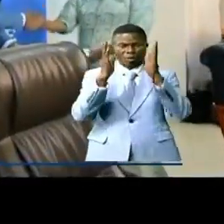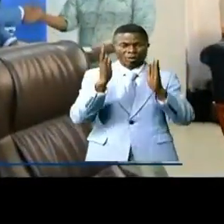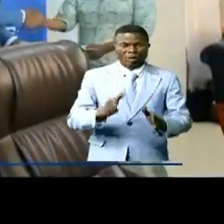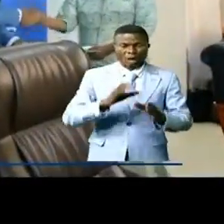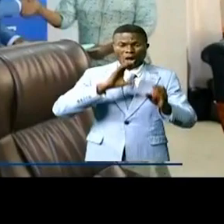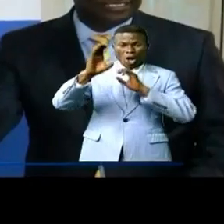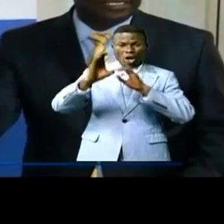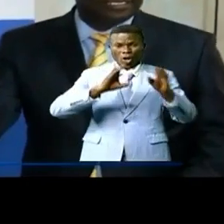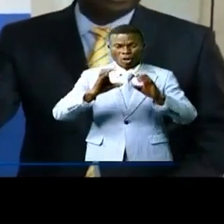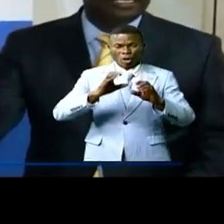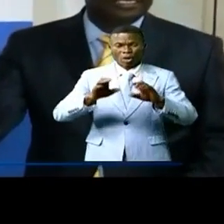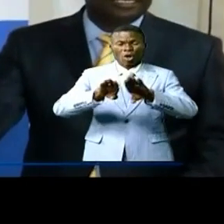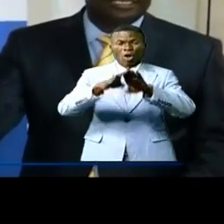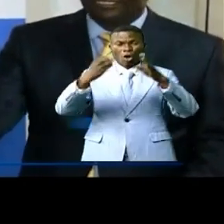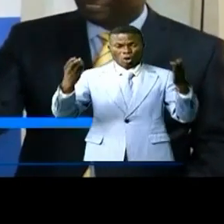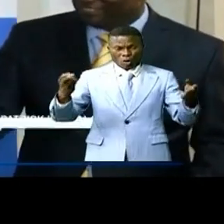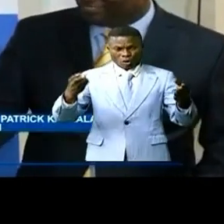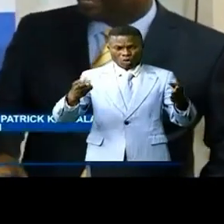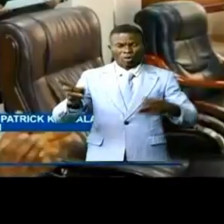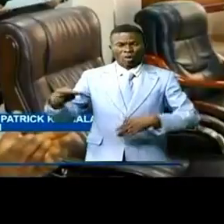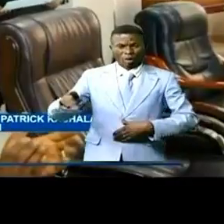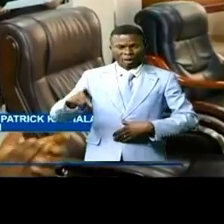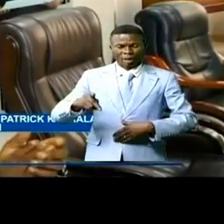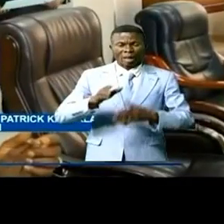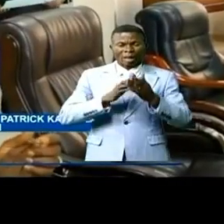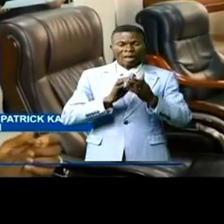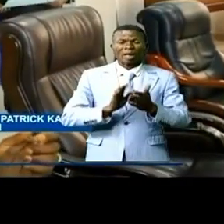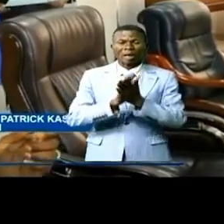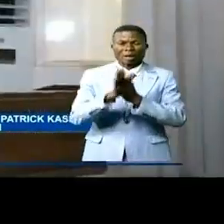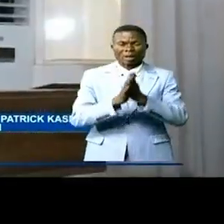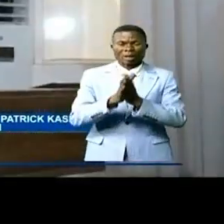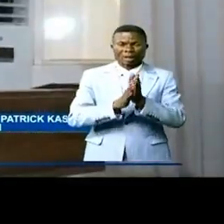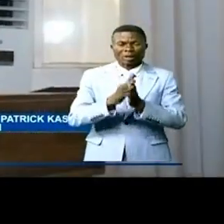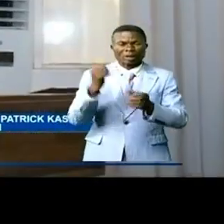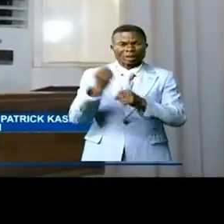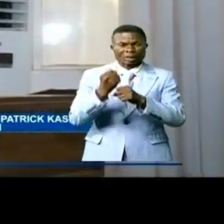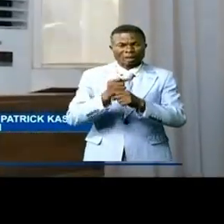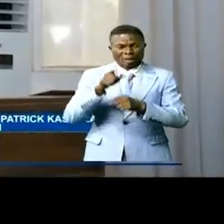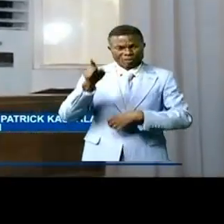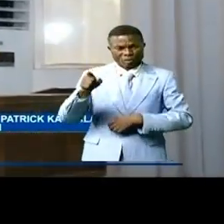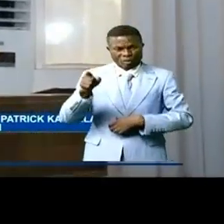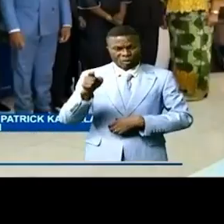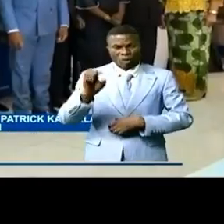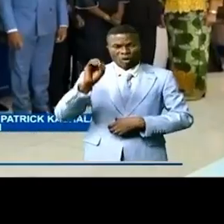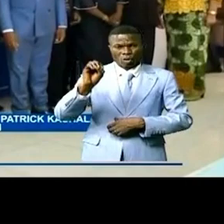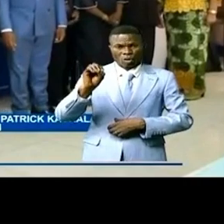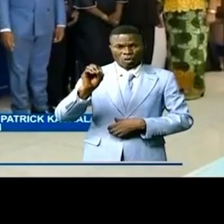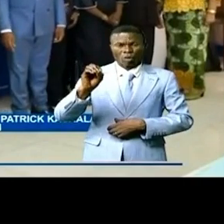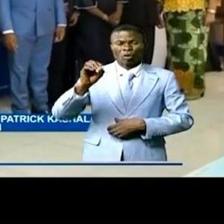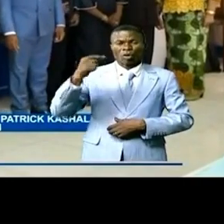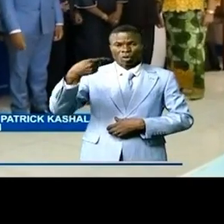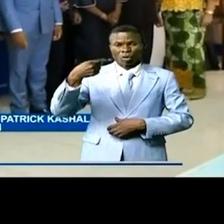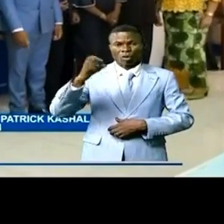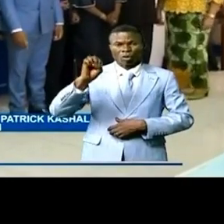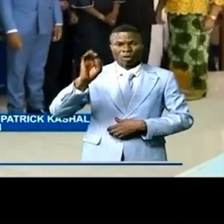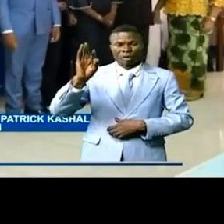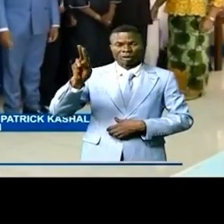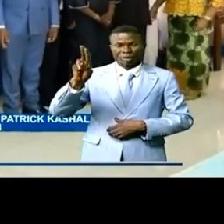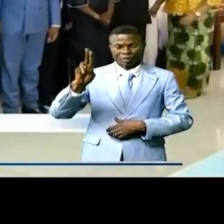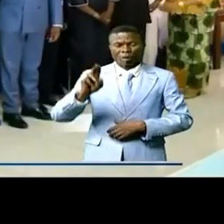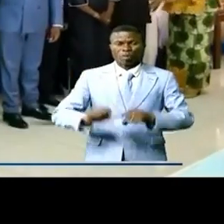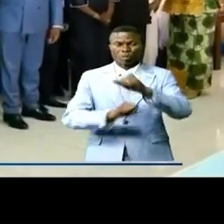communications et désenclavement peut compter sur l'office dé gestion du fret multimodal ogefrem pour bien ventilé l'économie